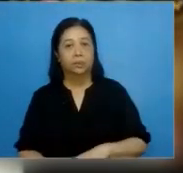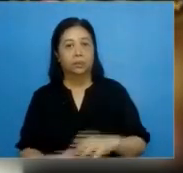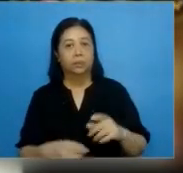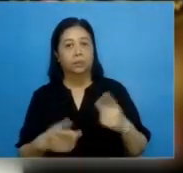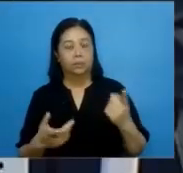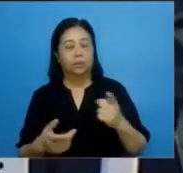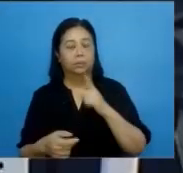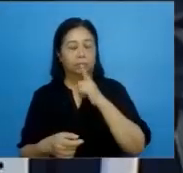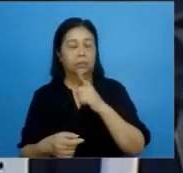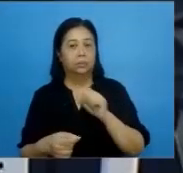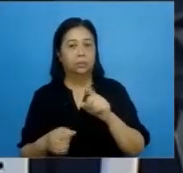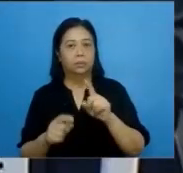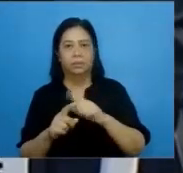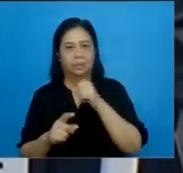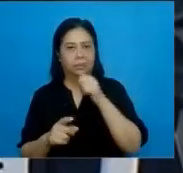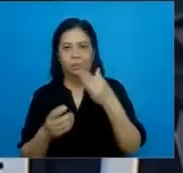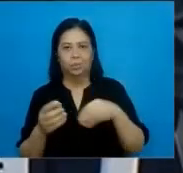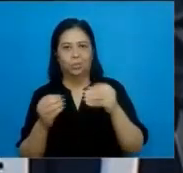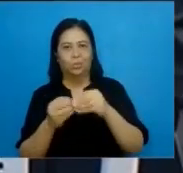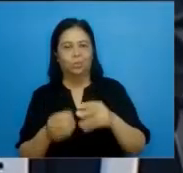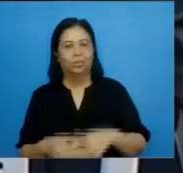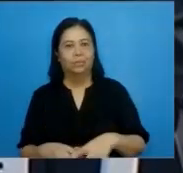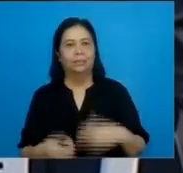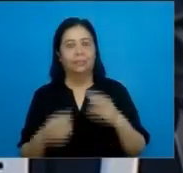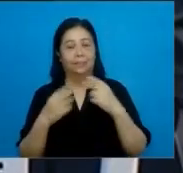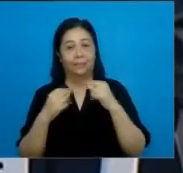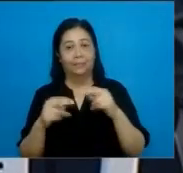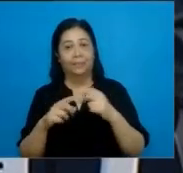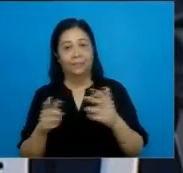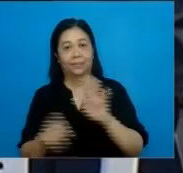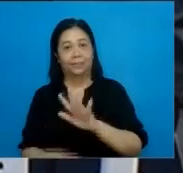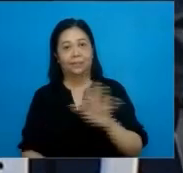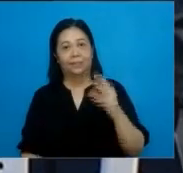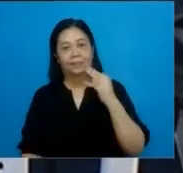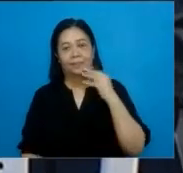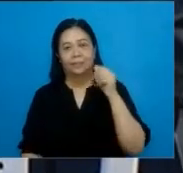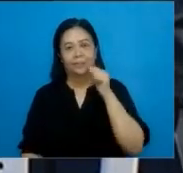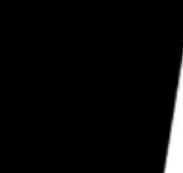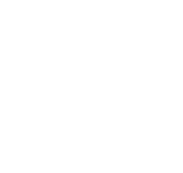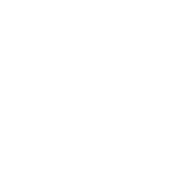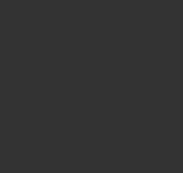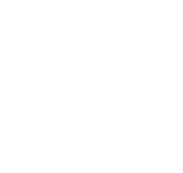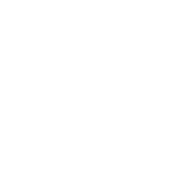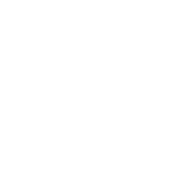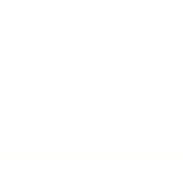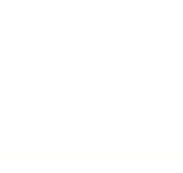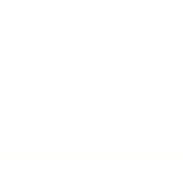not anymore. Nagbabalita mula sa Frontline, Marlene Alcaide, News 5.